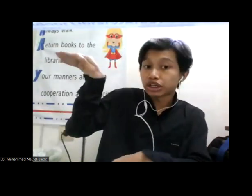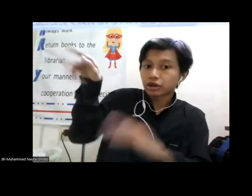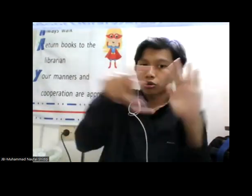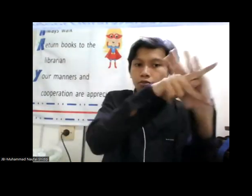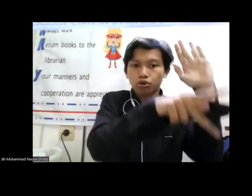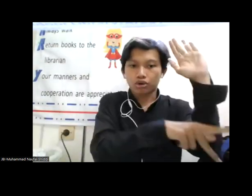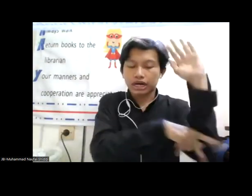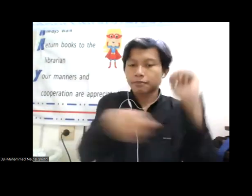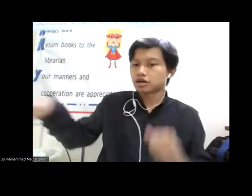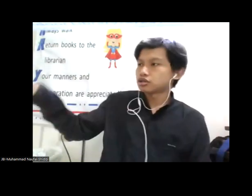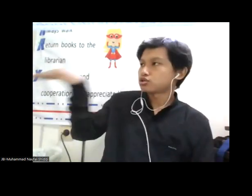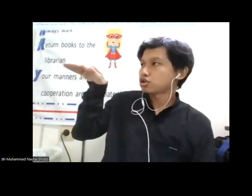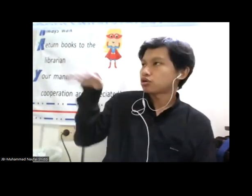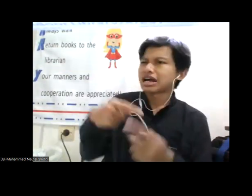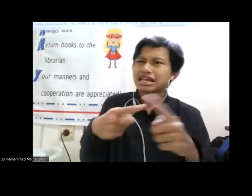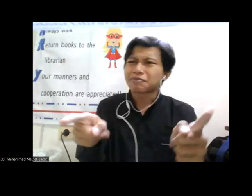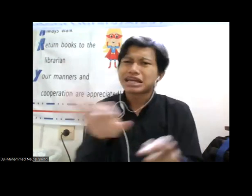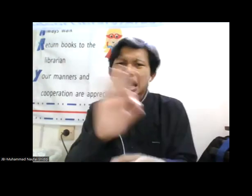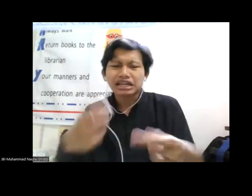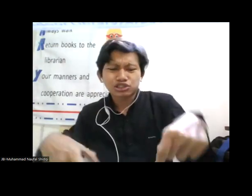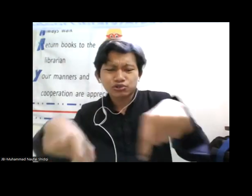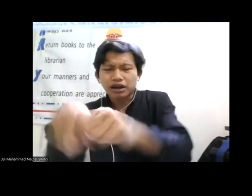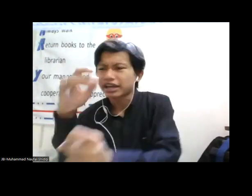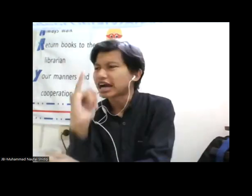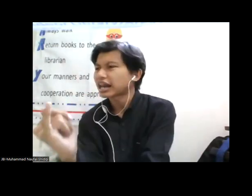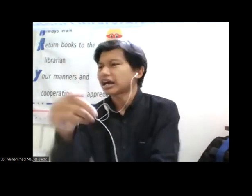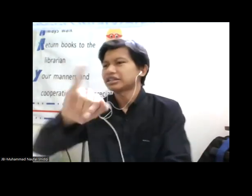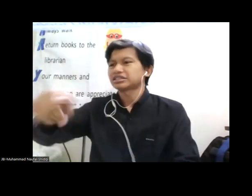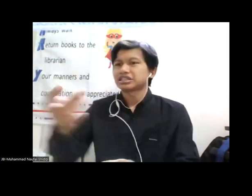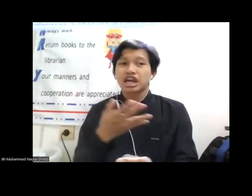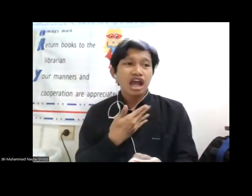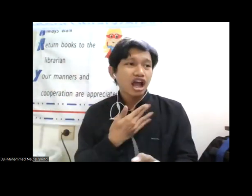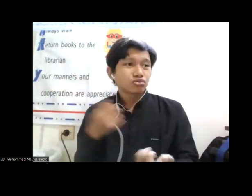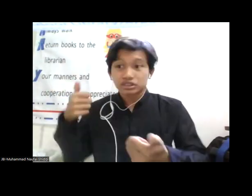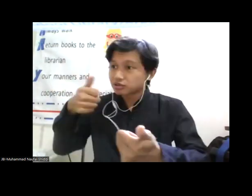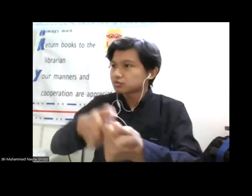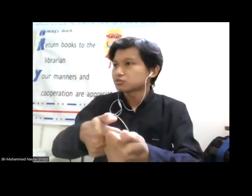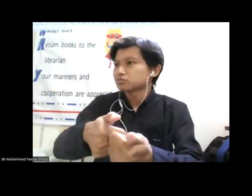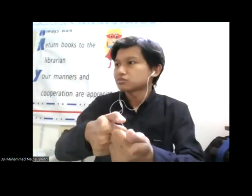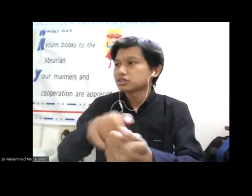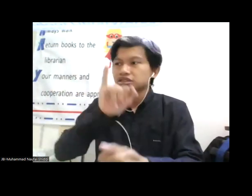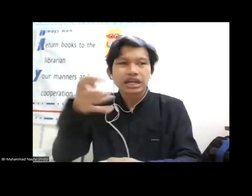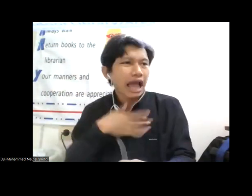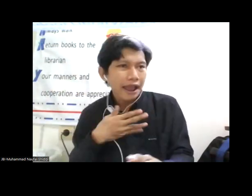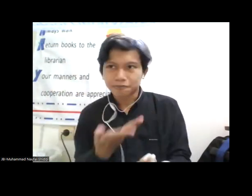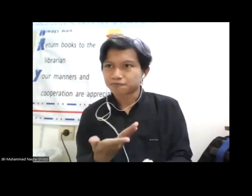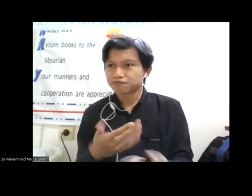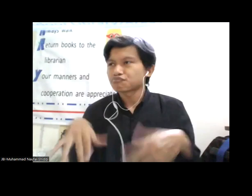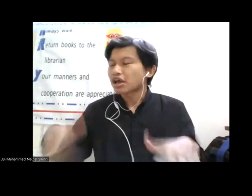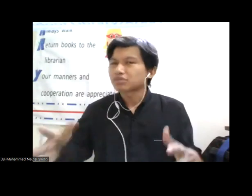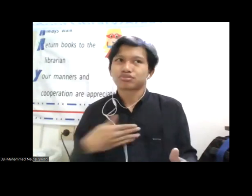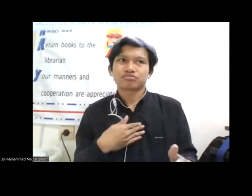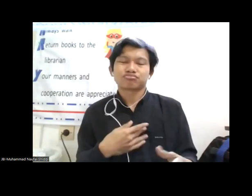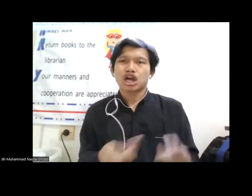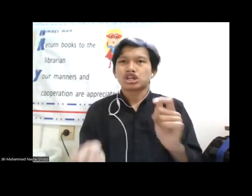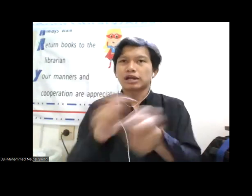disuruh ngikuti aturan yang sendiri ya penulisan dari kiri ya makanya saya di transit aja gitu yang